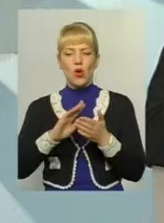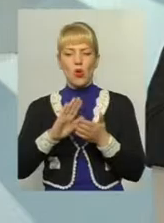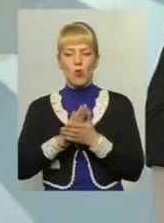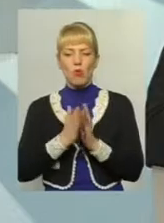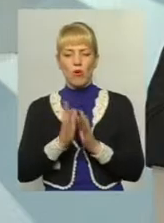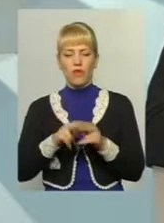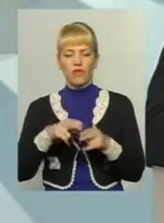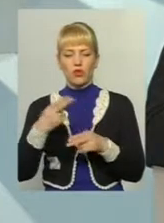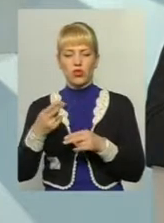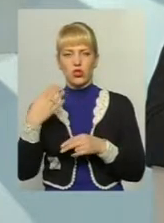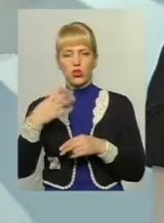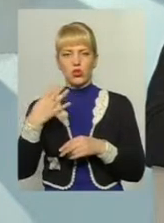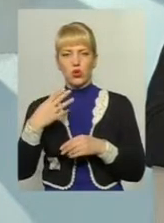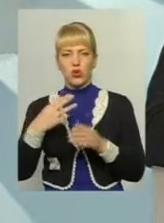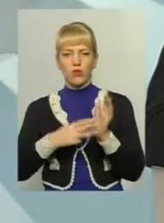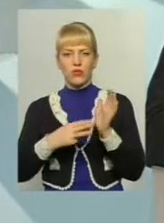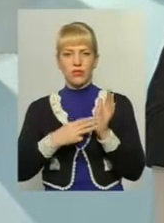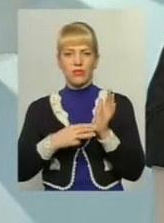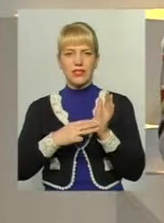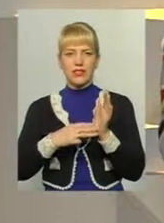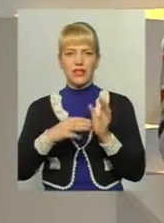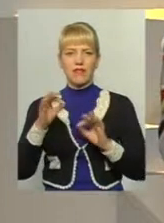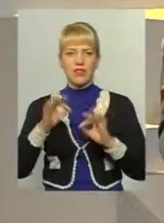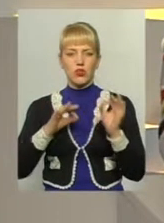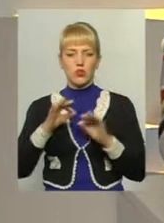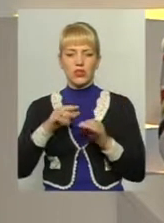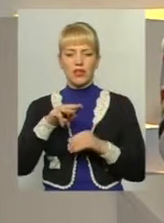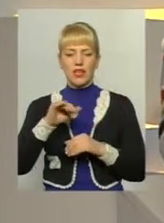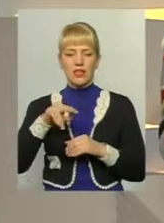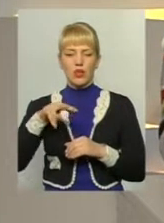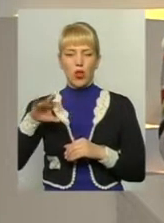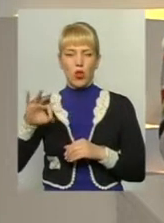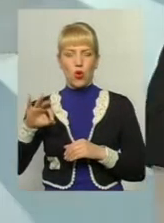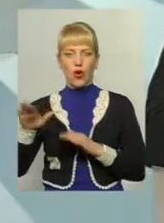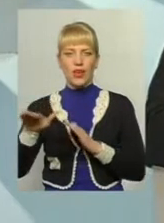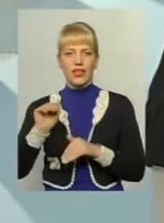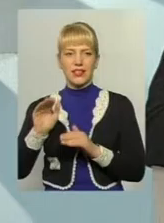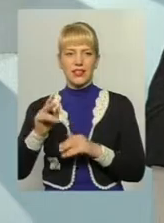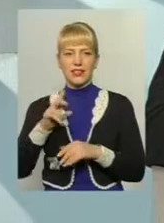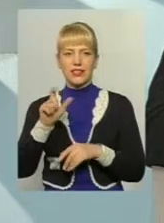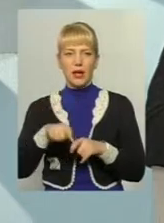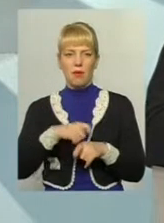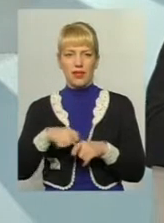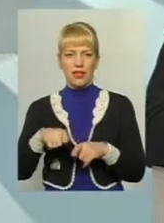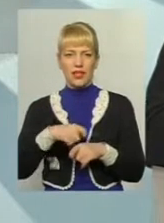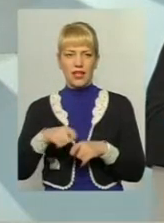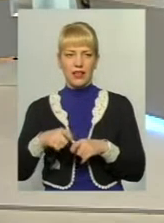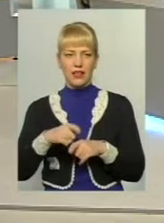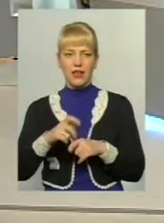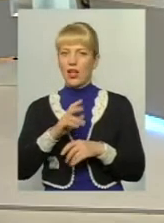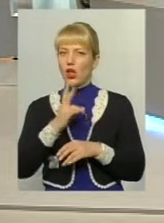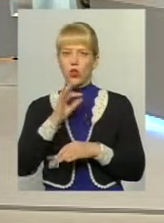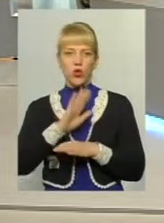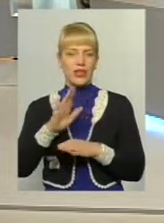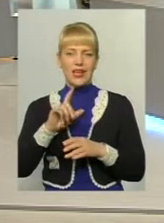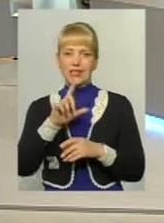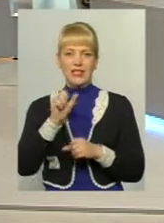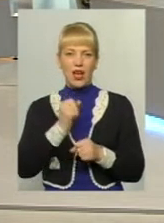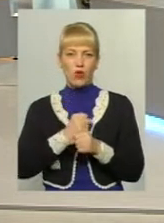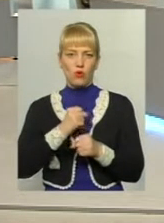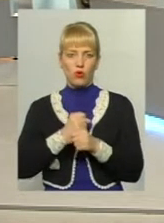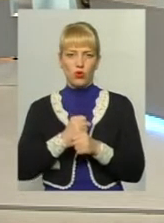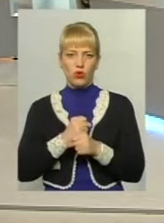під 23,5% річних для того, щоб придбати матеріали для утеплення будинку там або інші